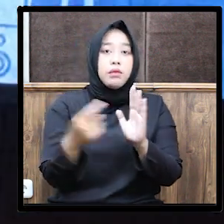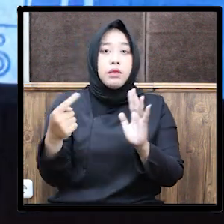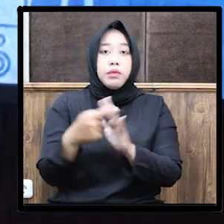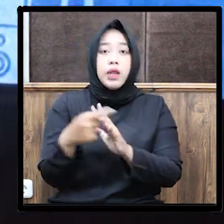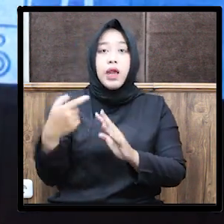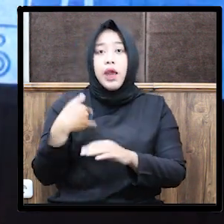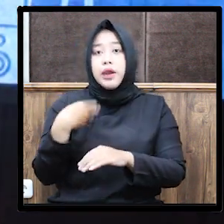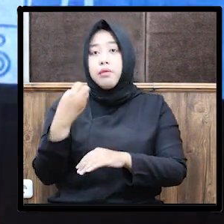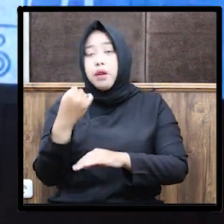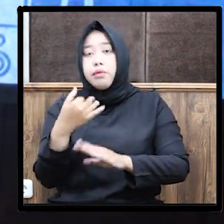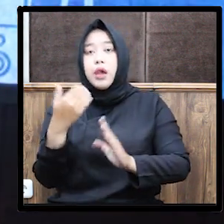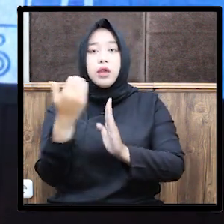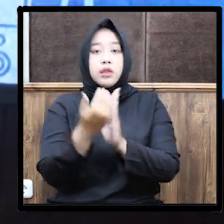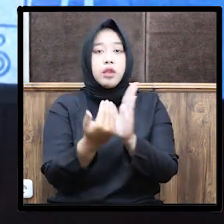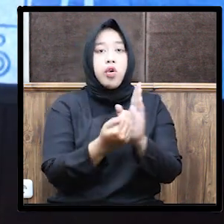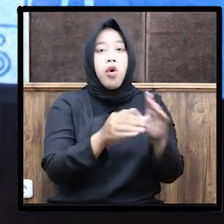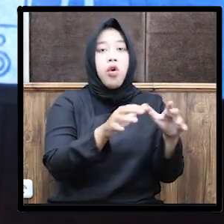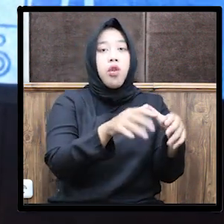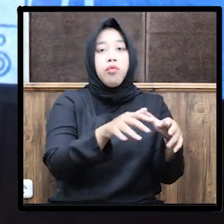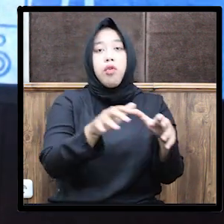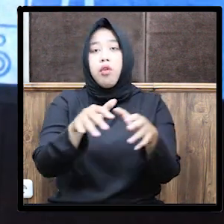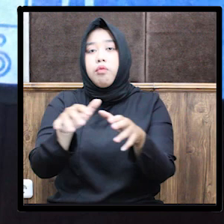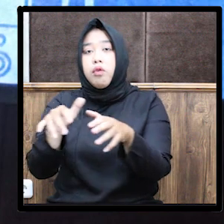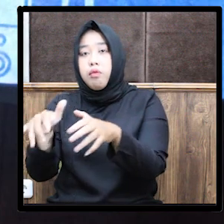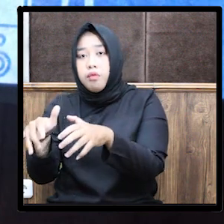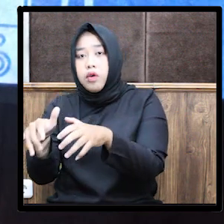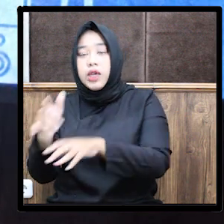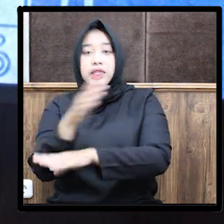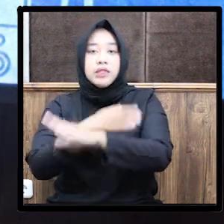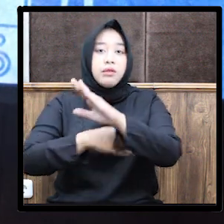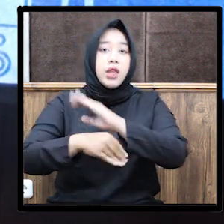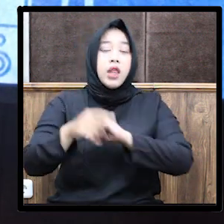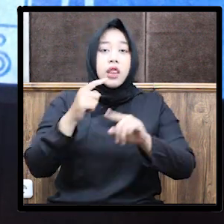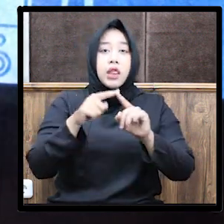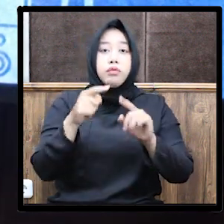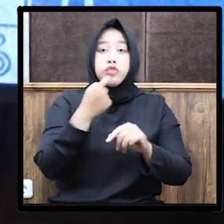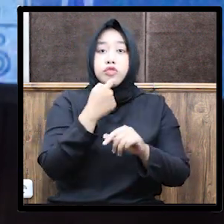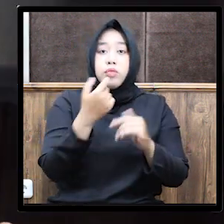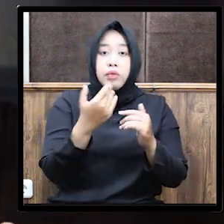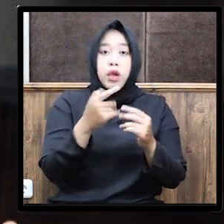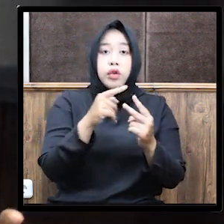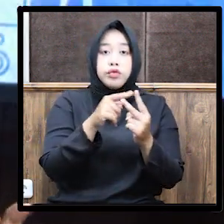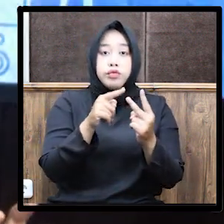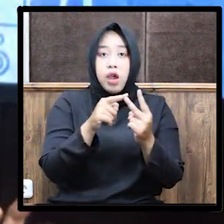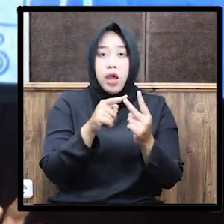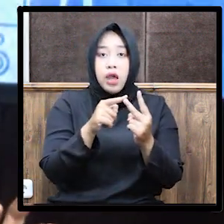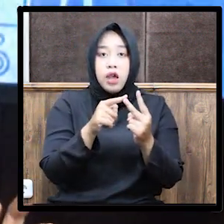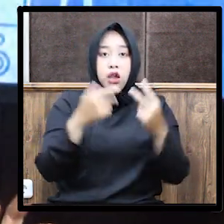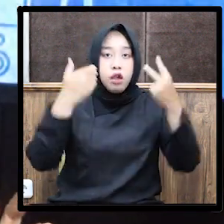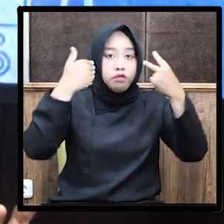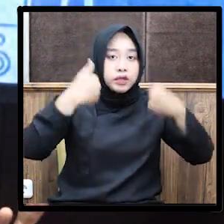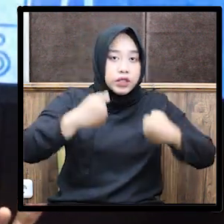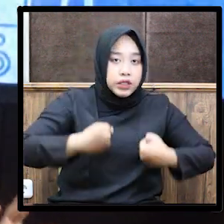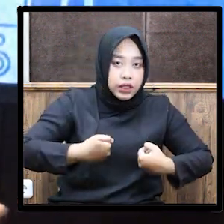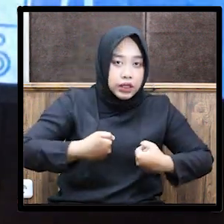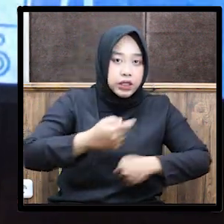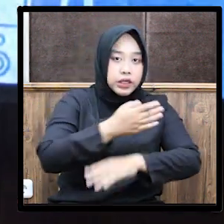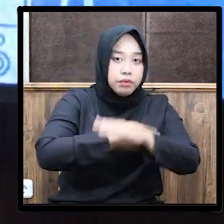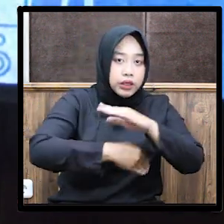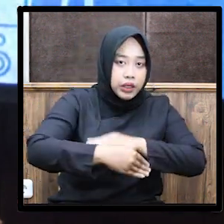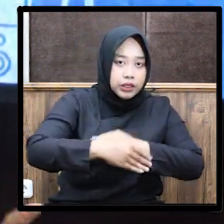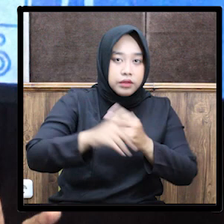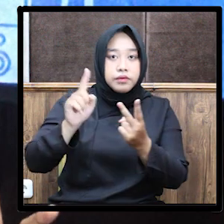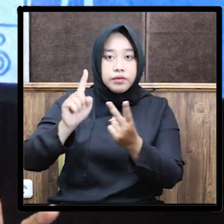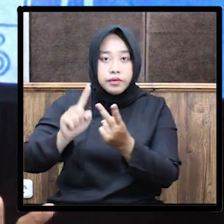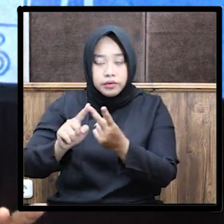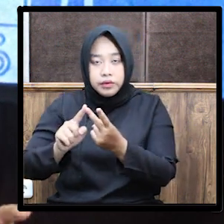pemilih, dulu itu memang ada soal klasifikasi disabilitas gitu. Tetapi hanya fisik